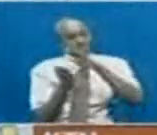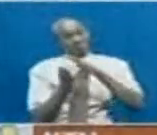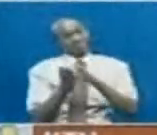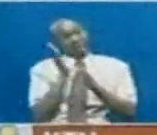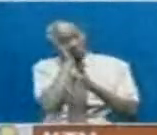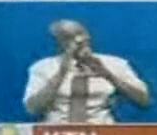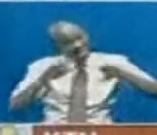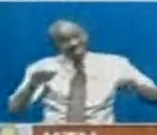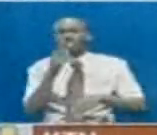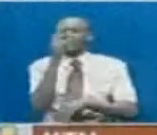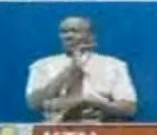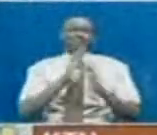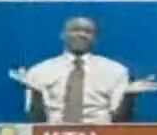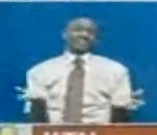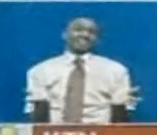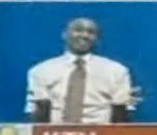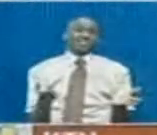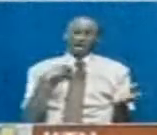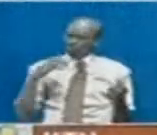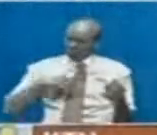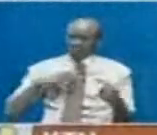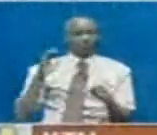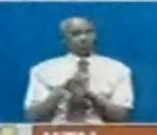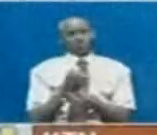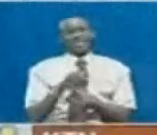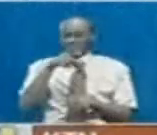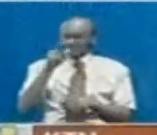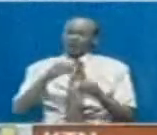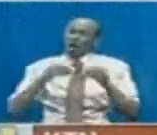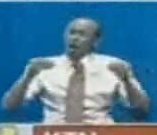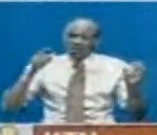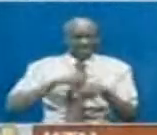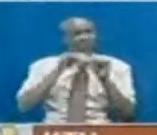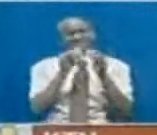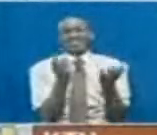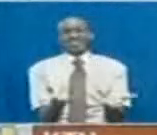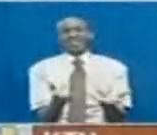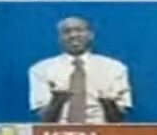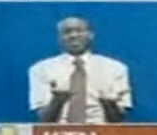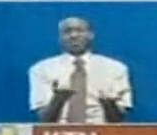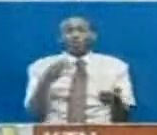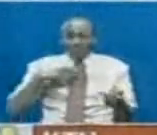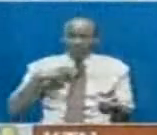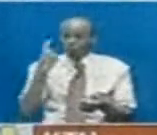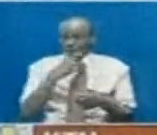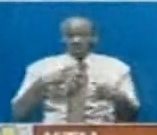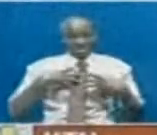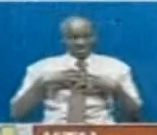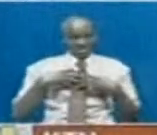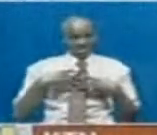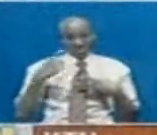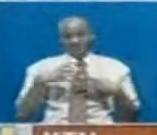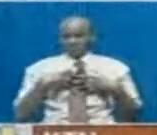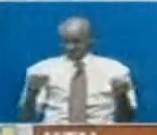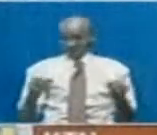is a very small capacity, and some of these patients stay for long. So you find those who recover, who need to join the